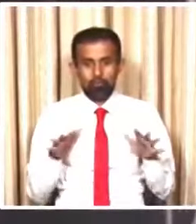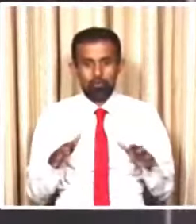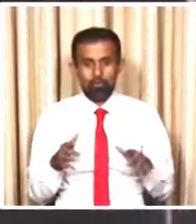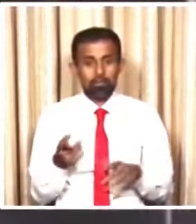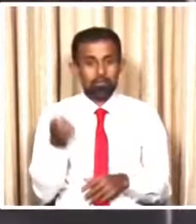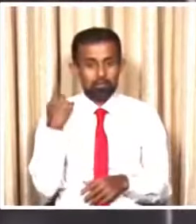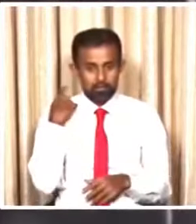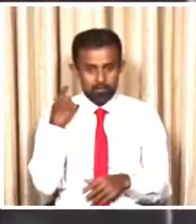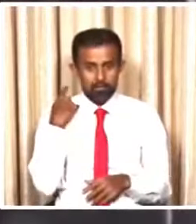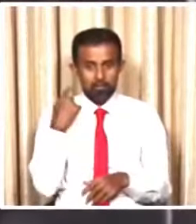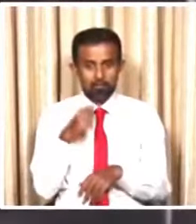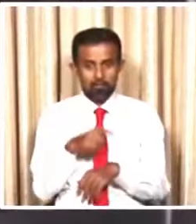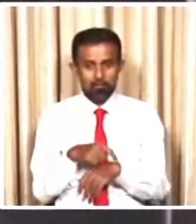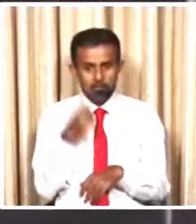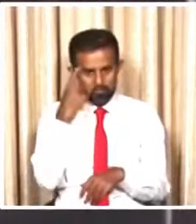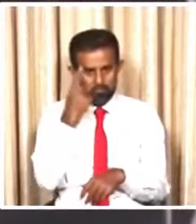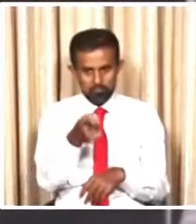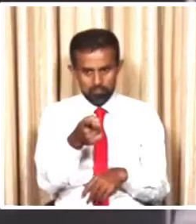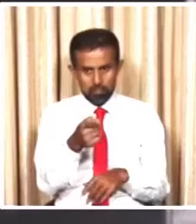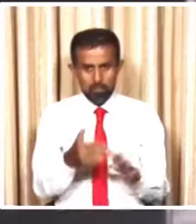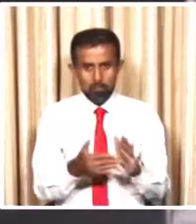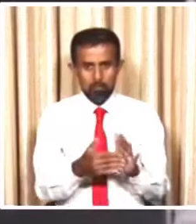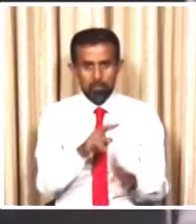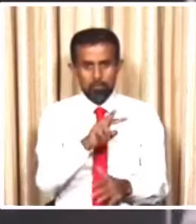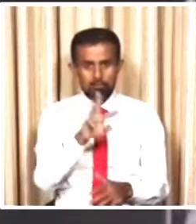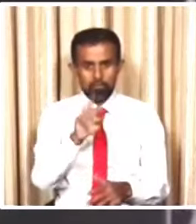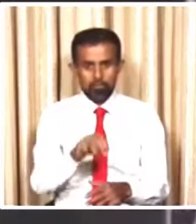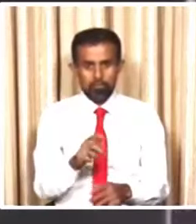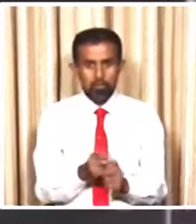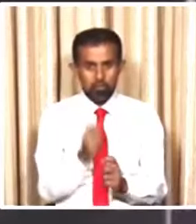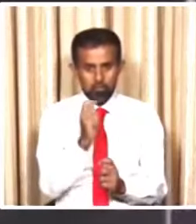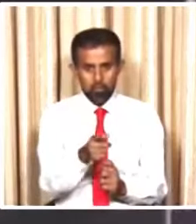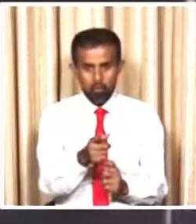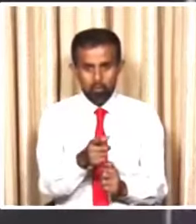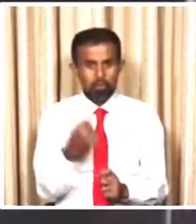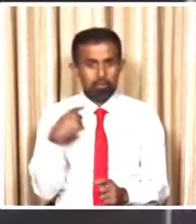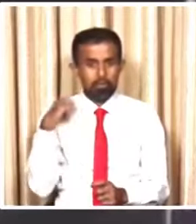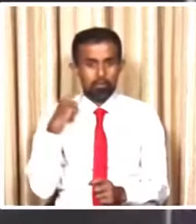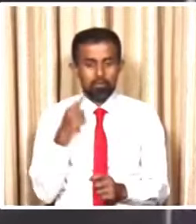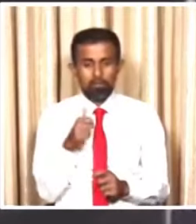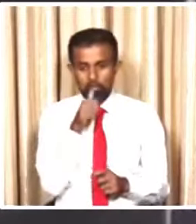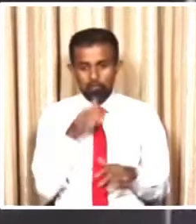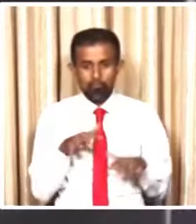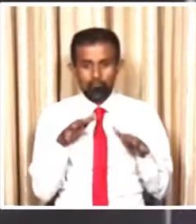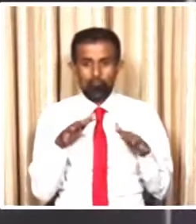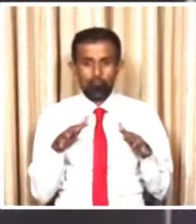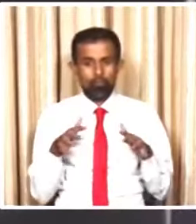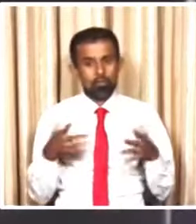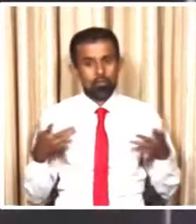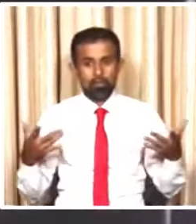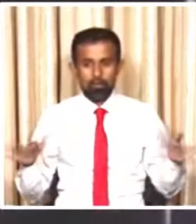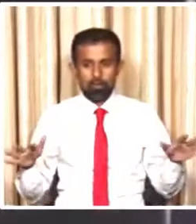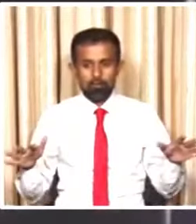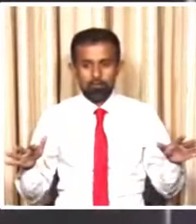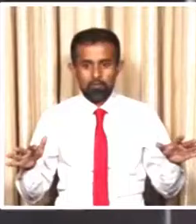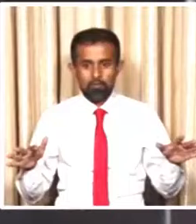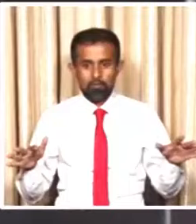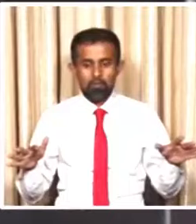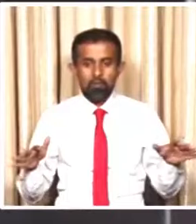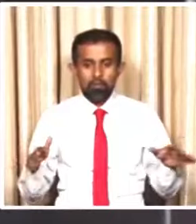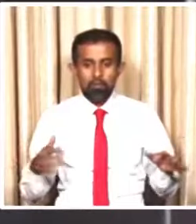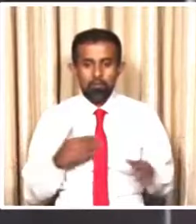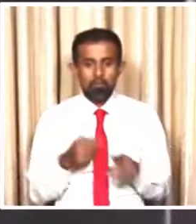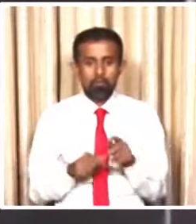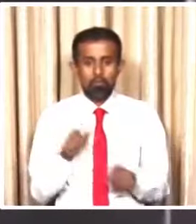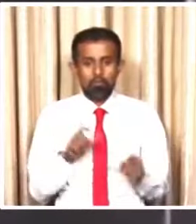ගියපාර සභානායකතුමා අපි මතක ඇති මිලියන 23000ක් වන්දි දුන්නා. දැන් ඊයේ වෙනකොට වතුර ටික බැහැලා ගිහිල්ලා තියෙන්නේ. දැන් අපි දැන්